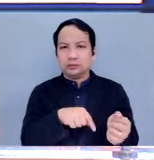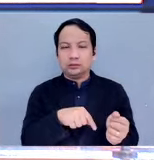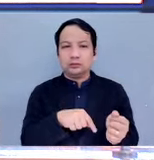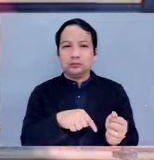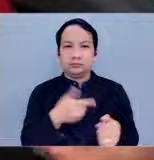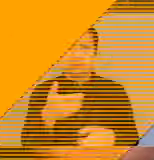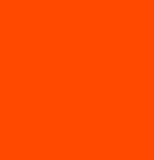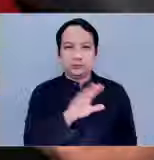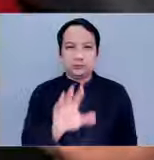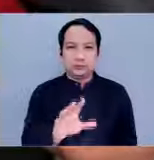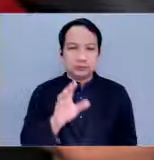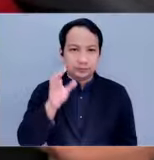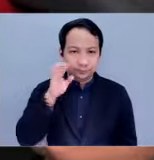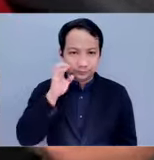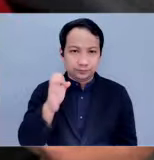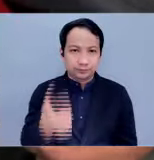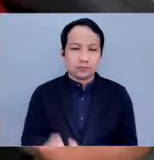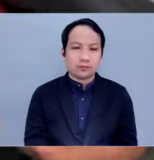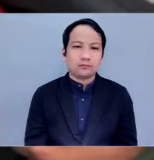exclusive.